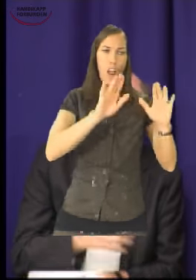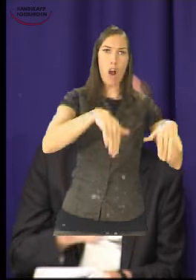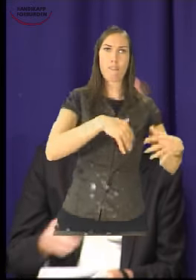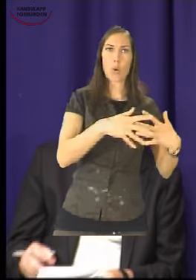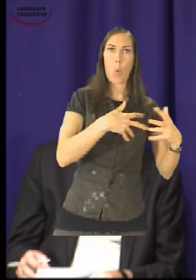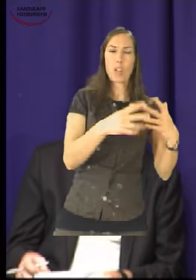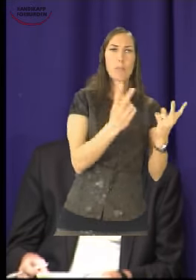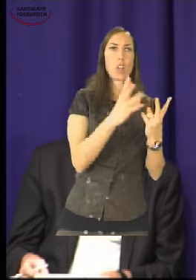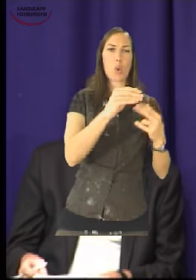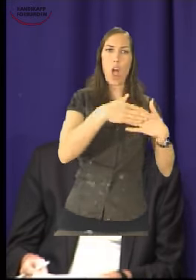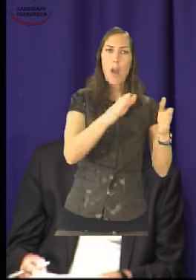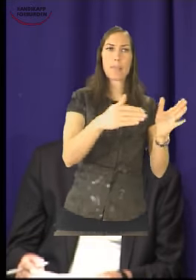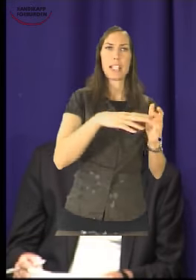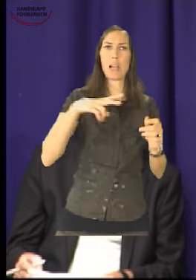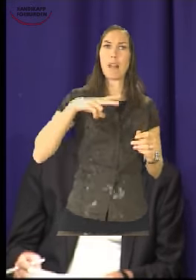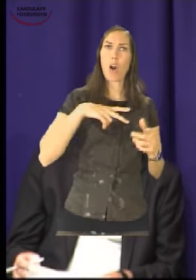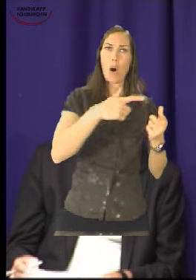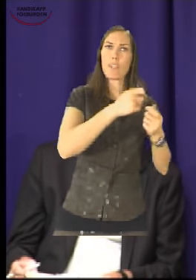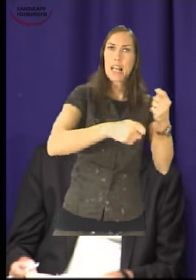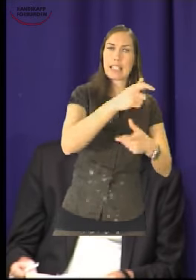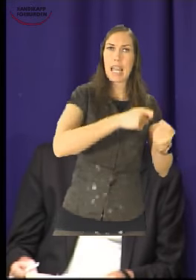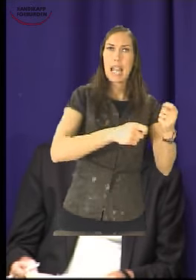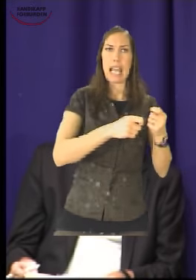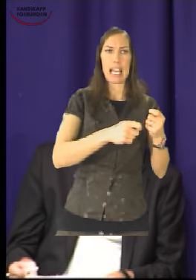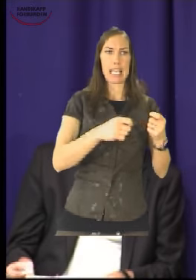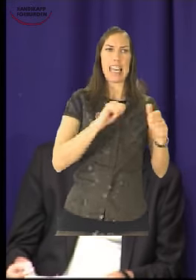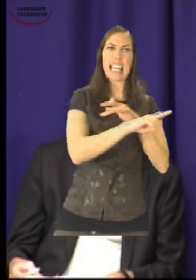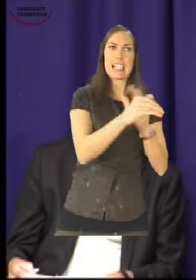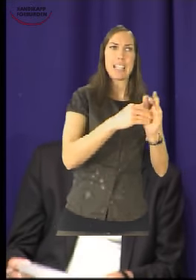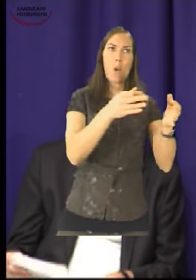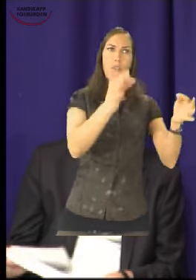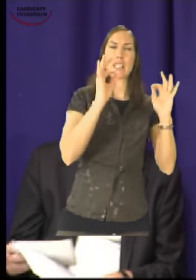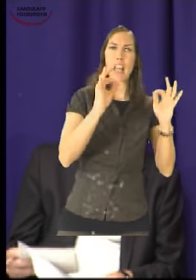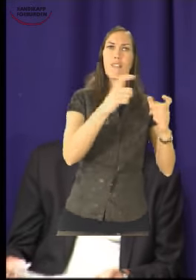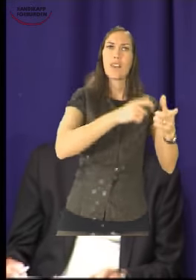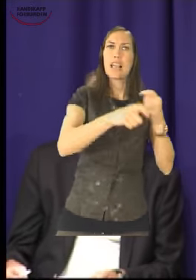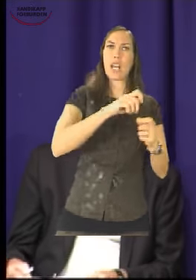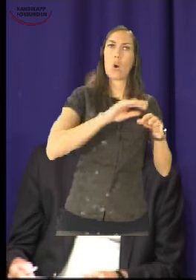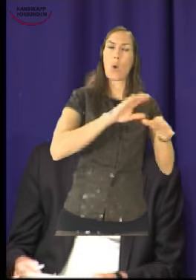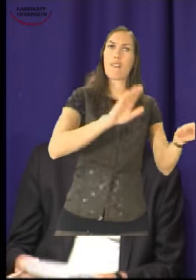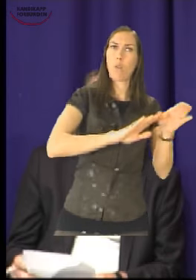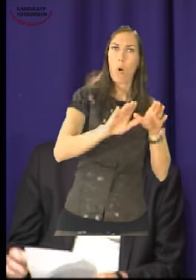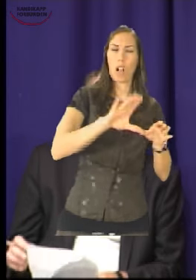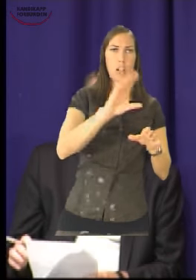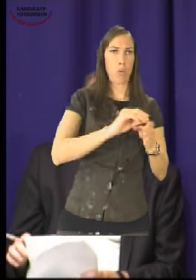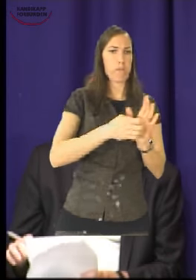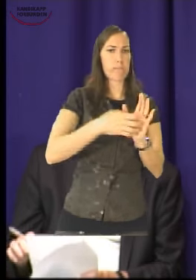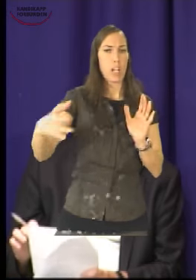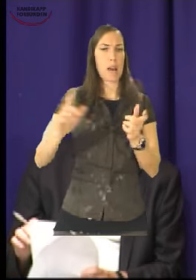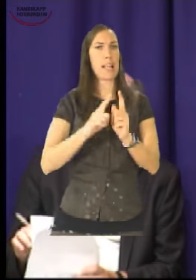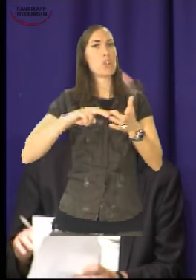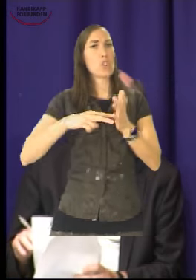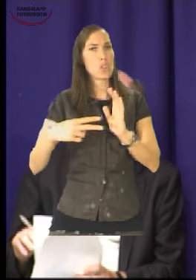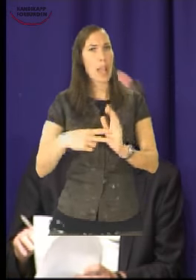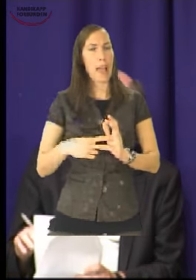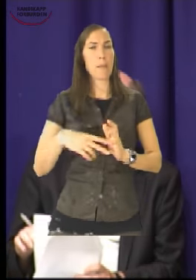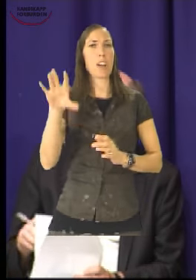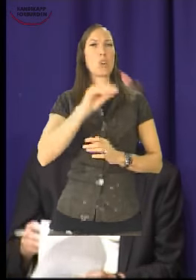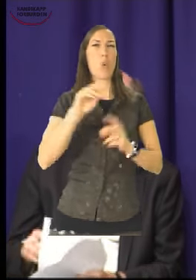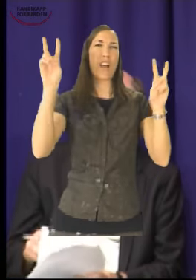man öppnar för privat finansiering in i den offentligt finansierade sjukvården, kommer att leda till ett system där det så